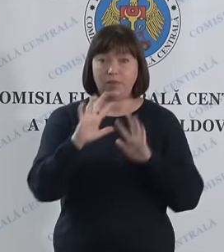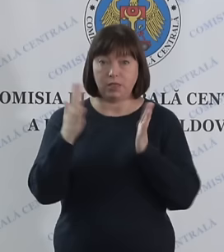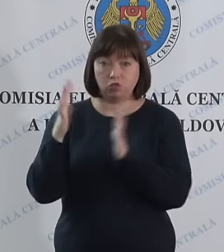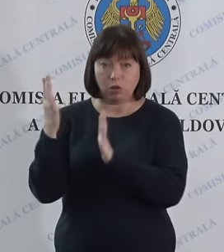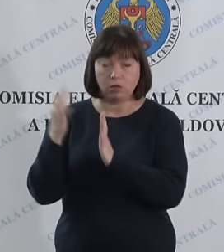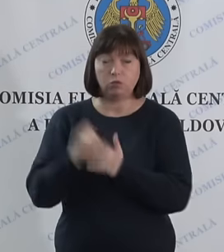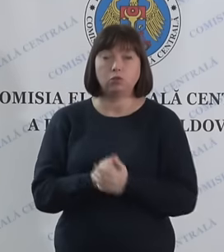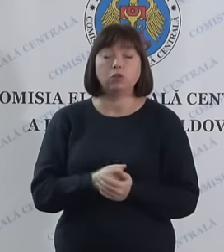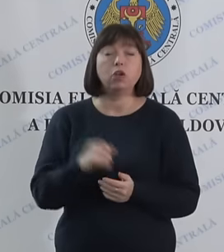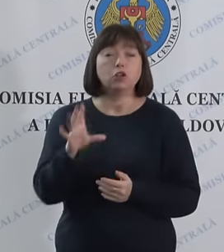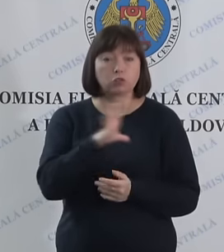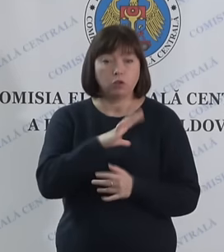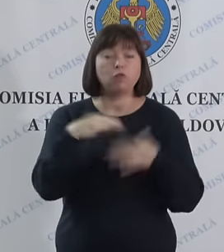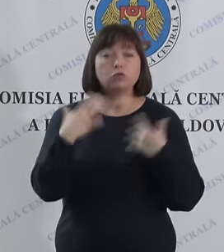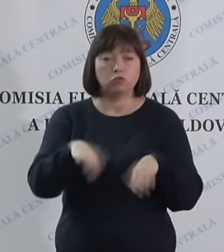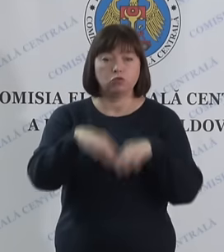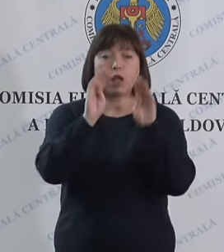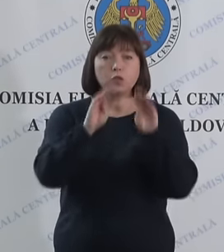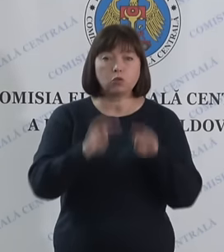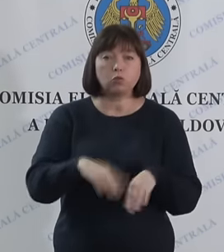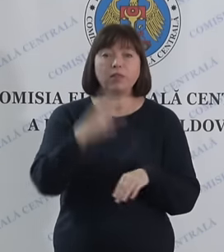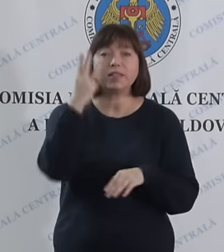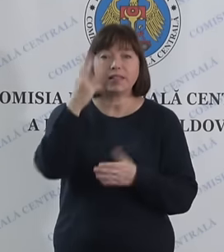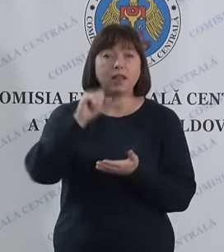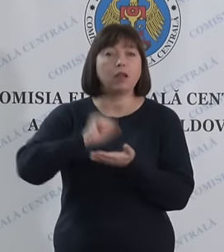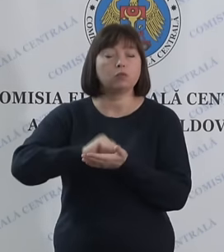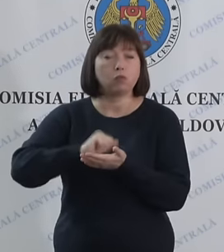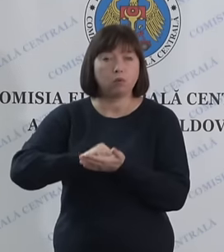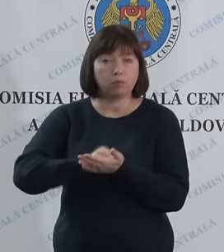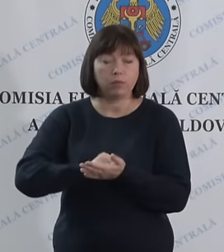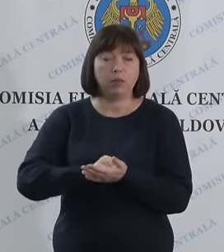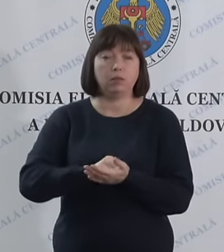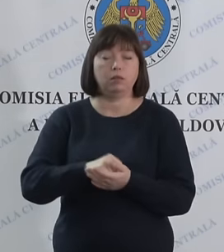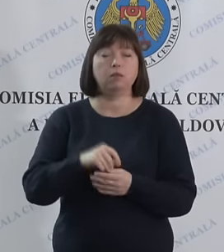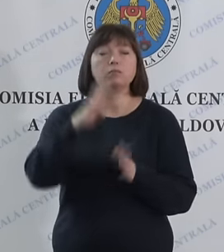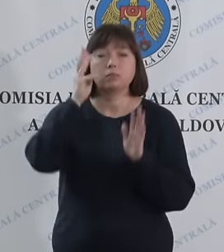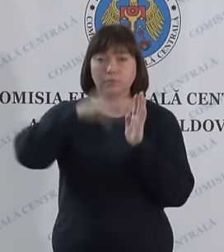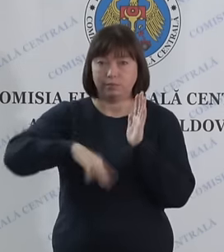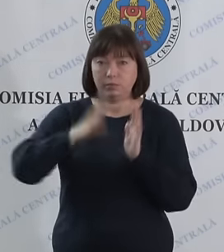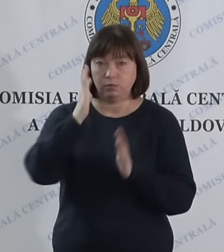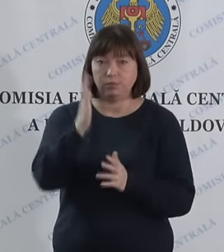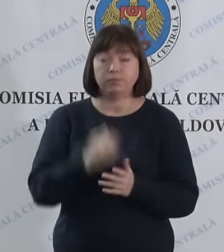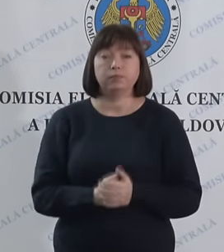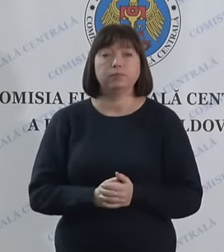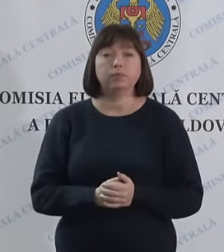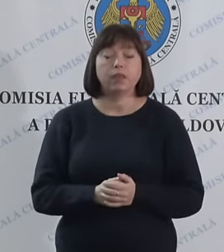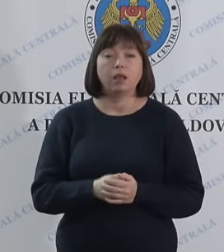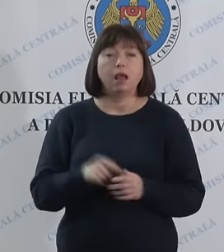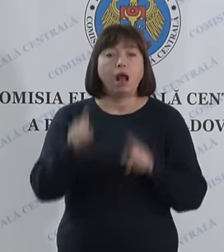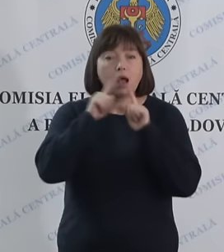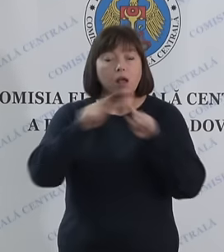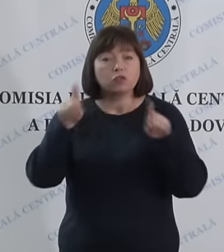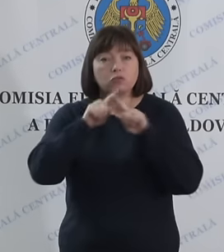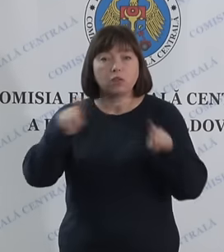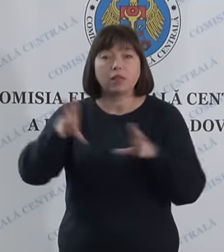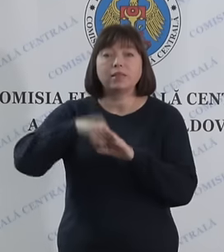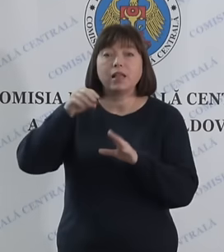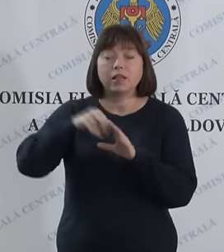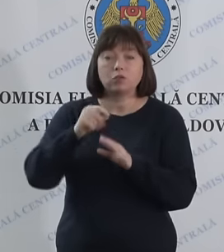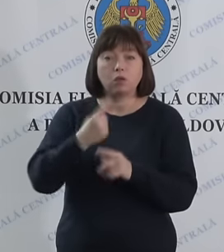cazuri, și au fost deja întocmite 3 procese verbale contravenționale, agitație